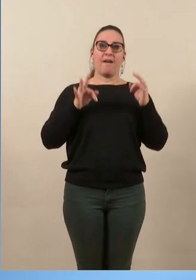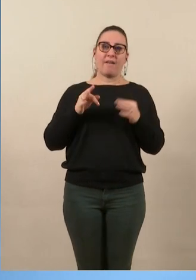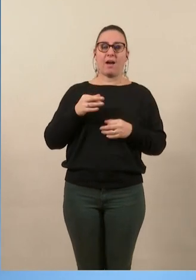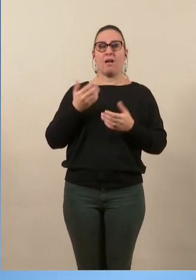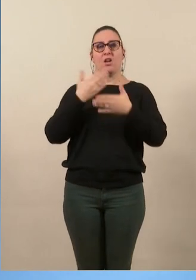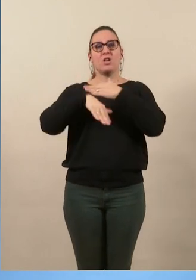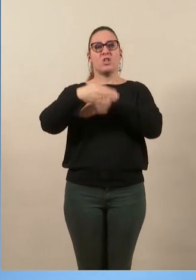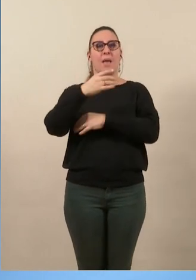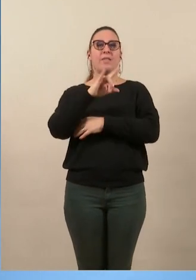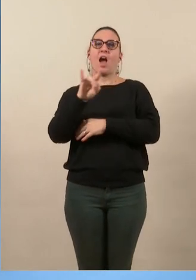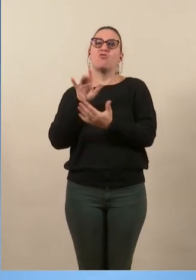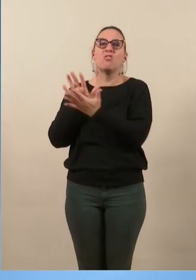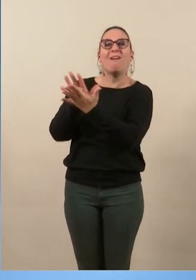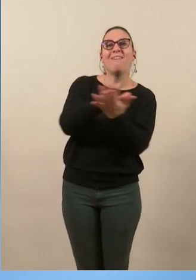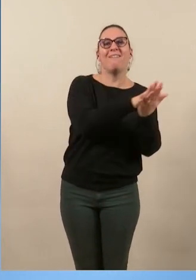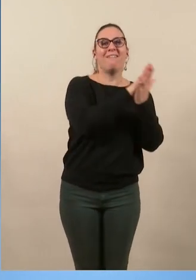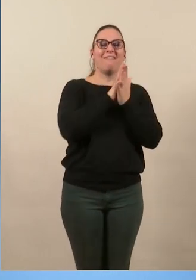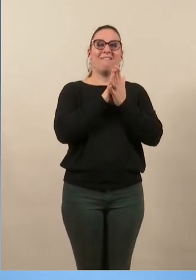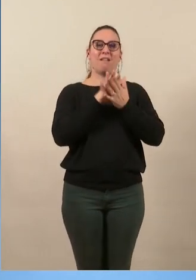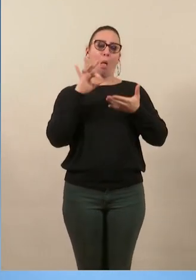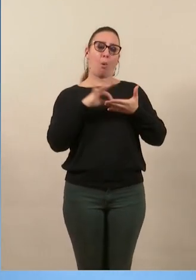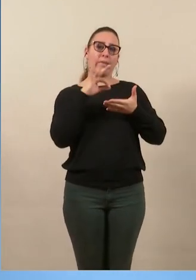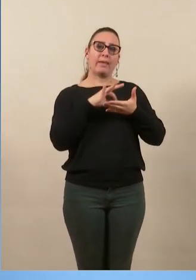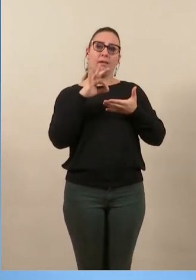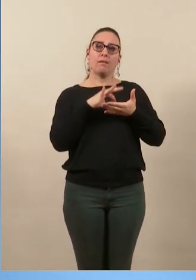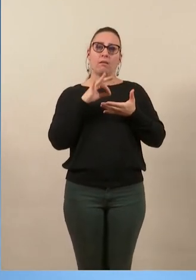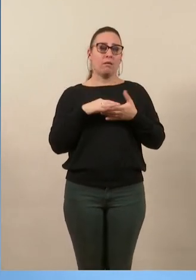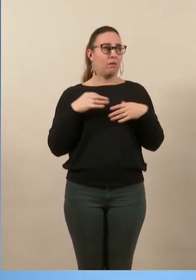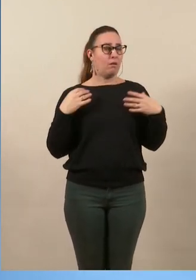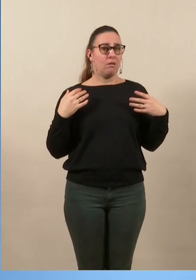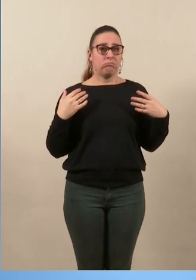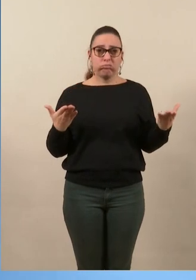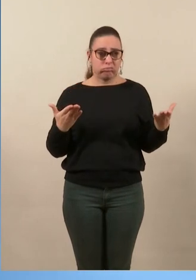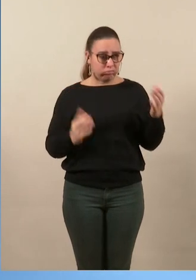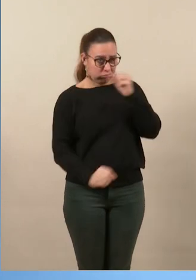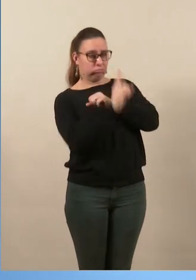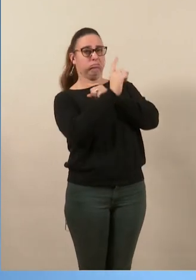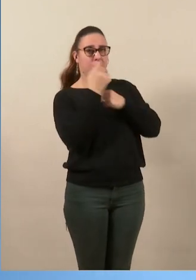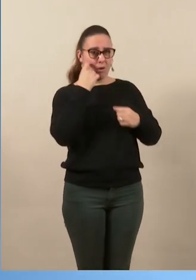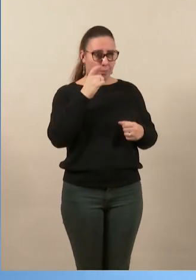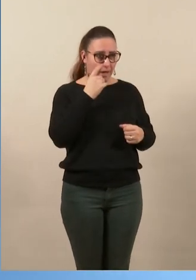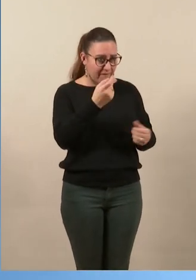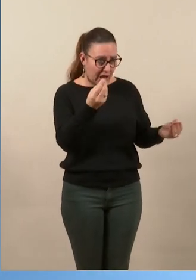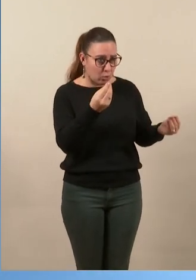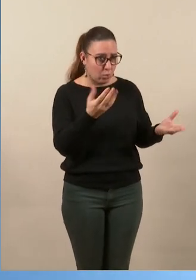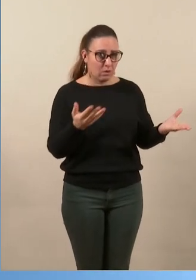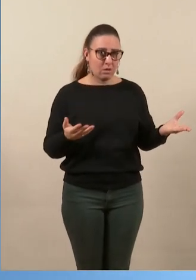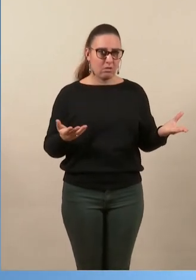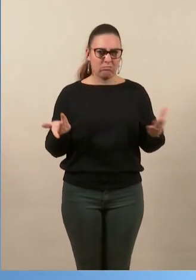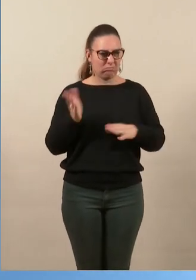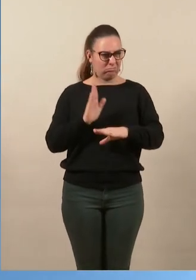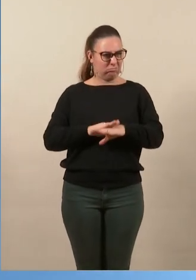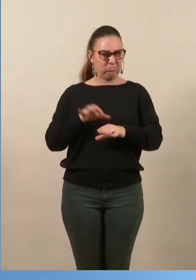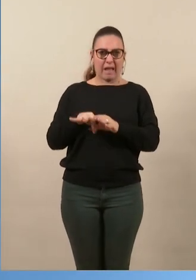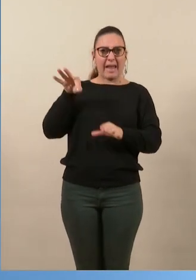maisons des habitants dédi de la broderie ou autre chose je sais pas d'où sort cette observation en tout cas ce ne sont pas les élus de